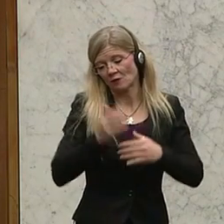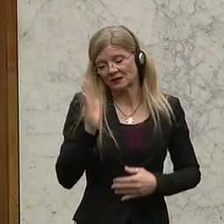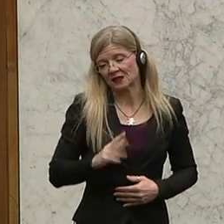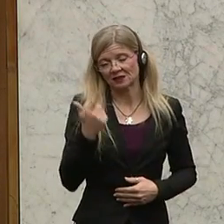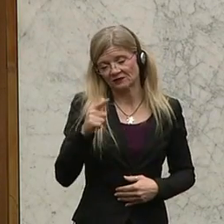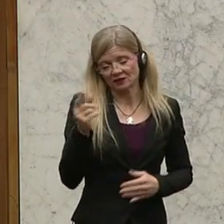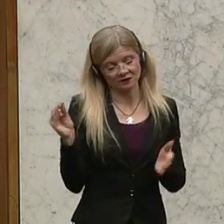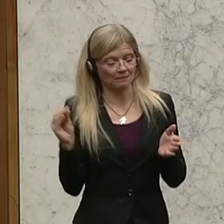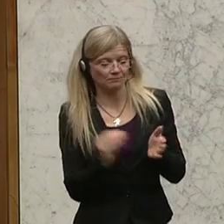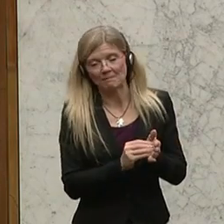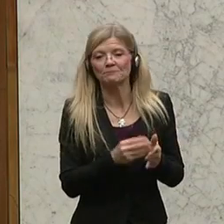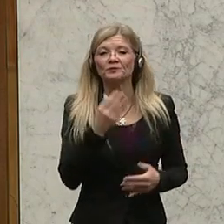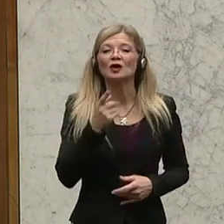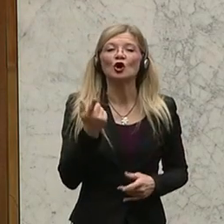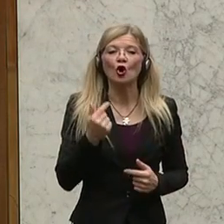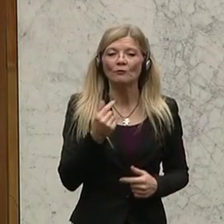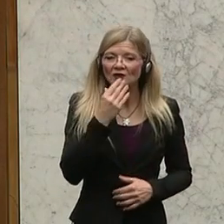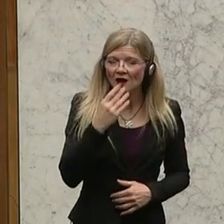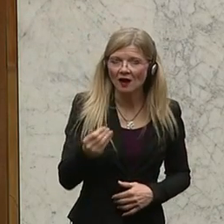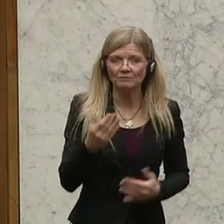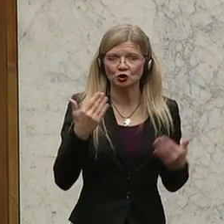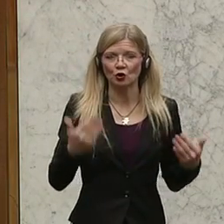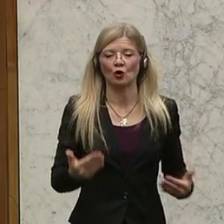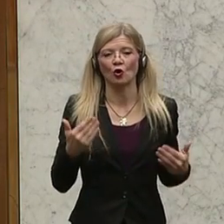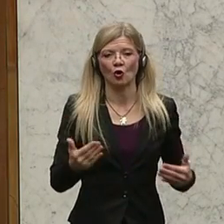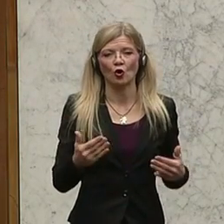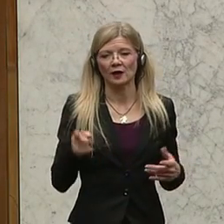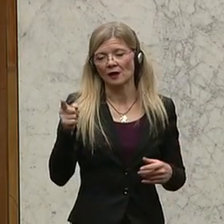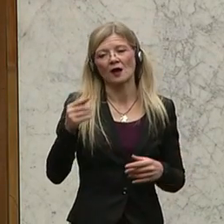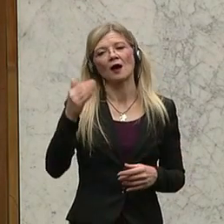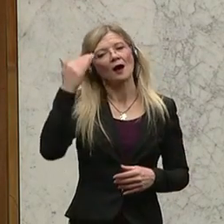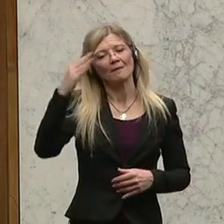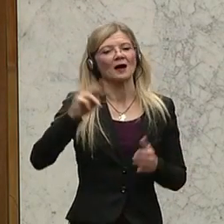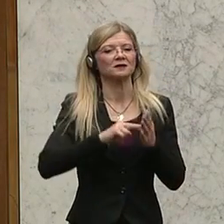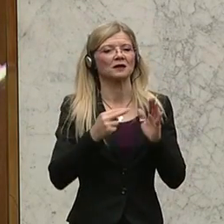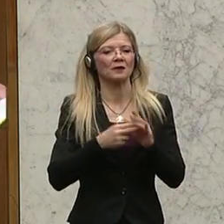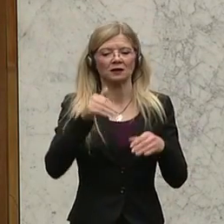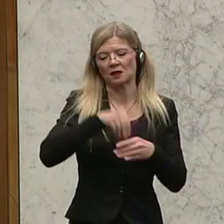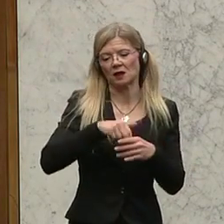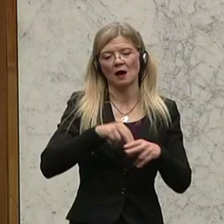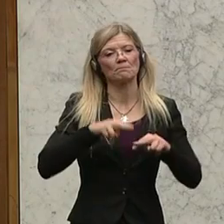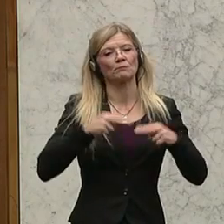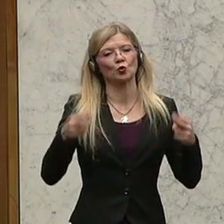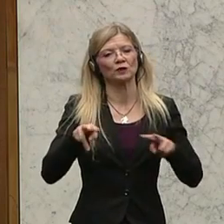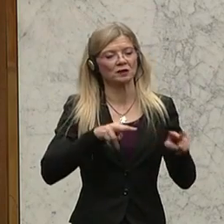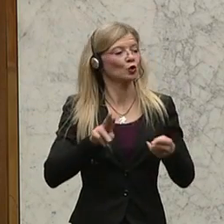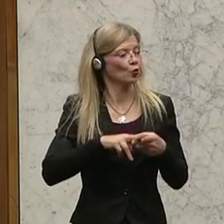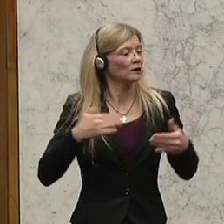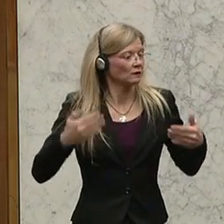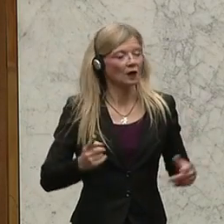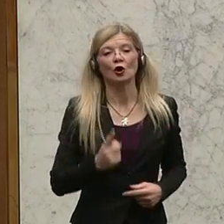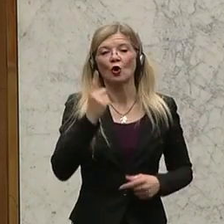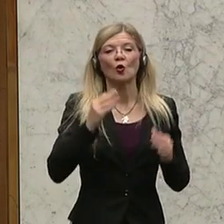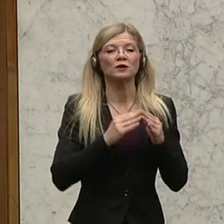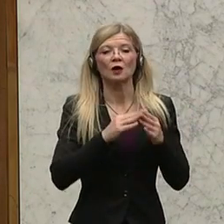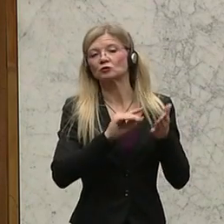dass wir im Herbst dieses Jahres mit diesem Masterplan auch in der Bundesregierung und natürlich dann auch im Hohen Haus